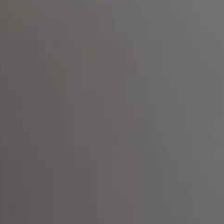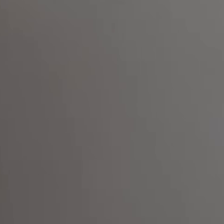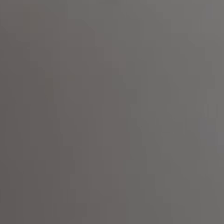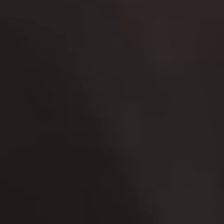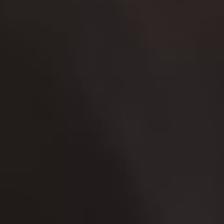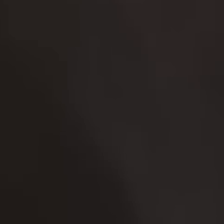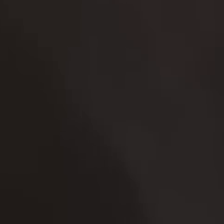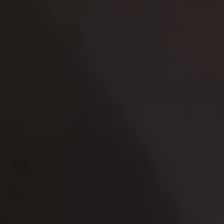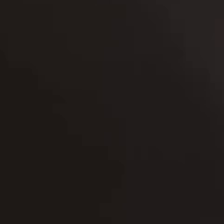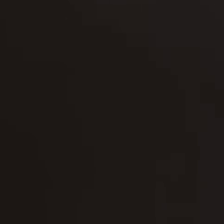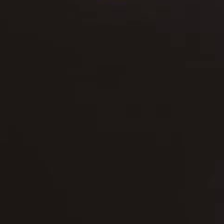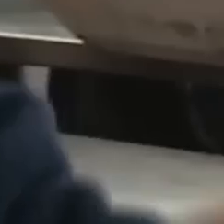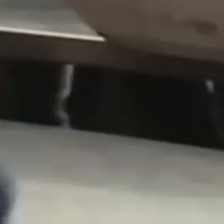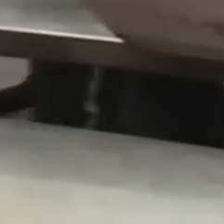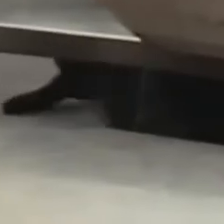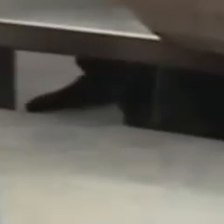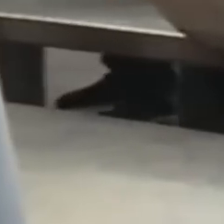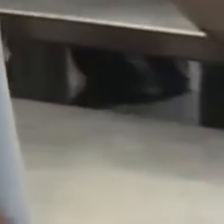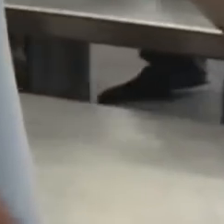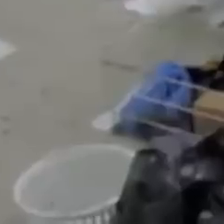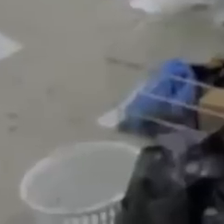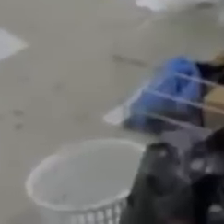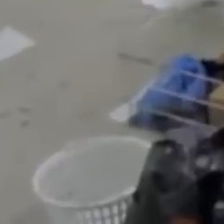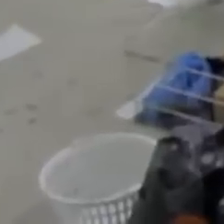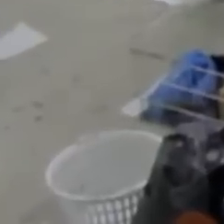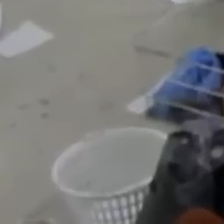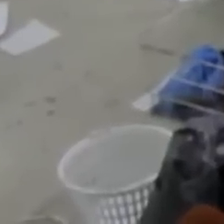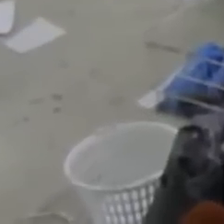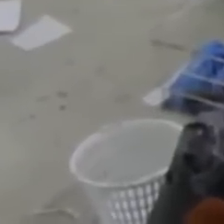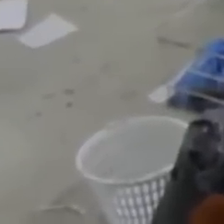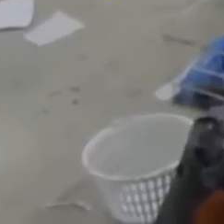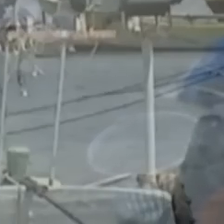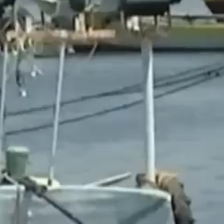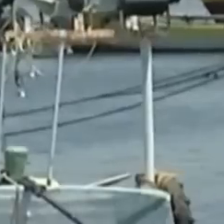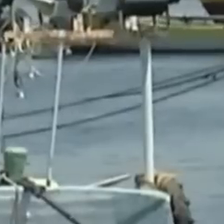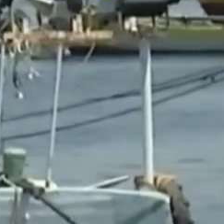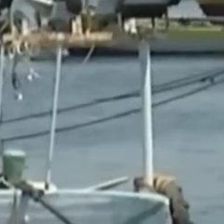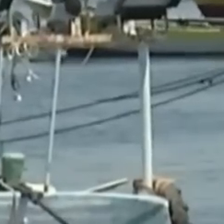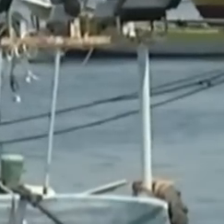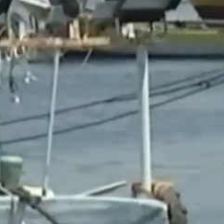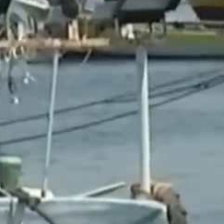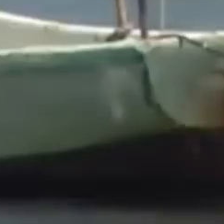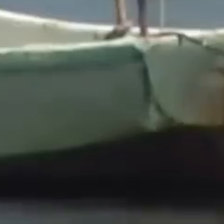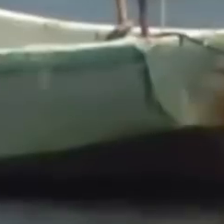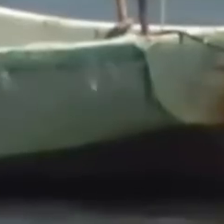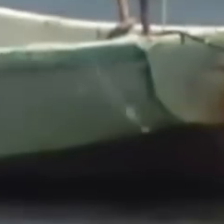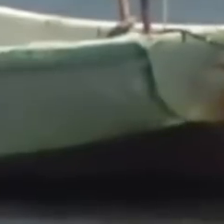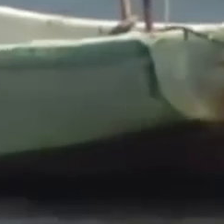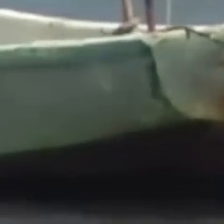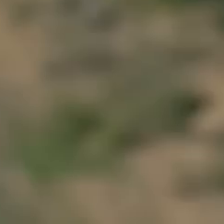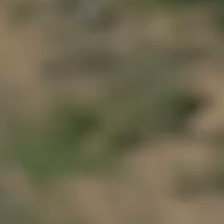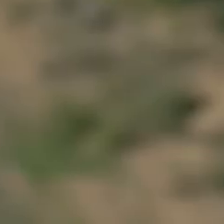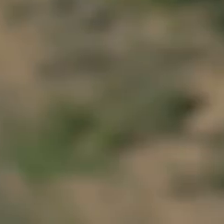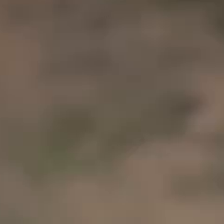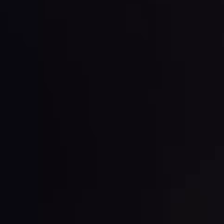הגדילה את מספר אישורי הכניסה מעזה, והפועלים מפנטזים על ימים אחרים. יש הרבה שמדברים על יום אחד שעזה יכולה להיות הונג